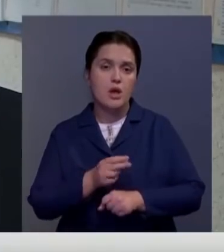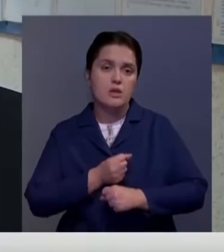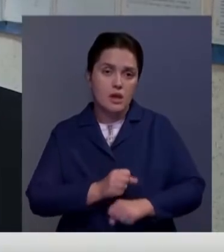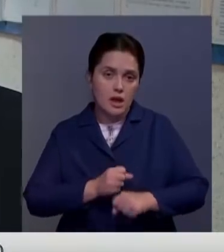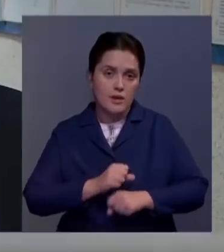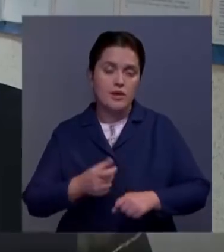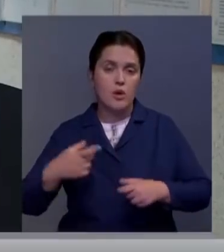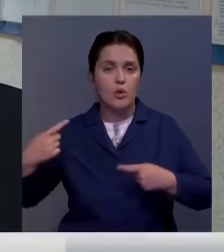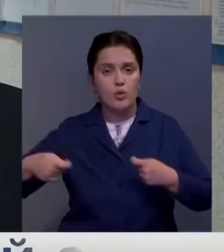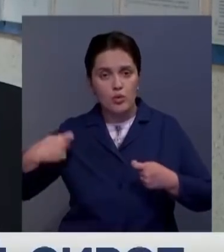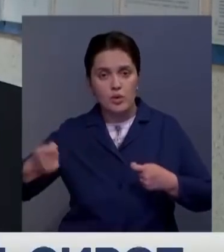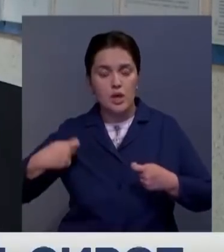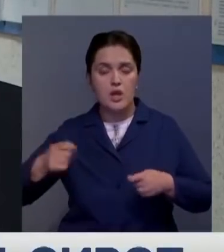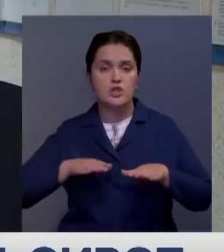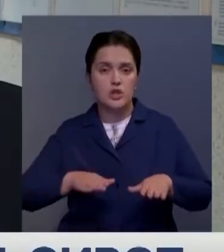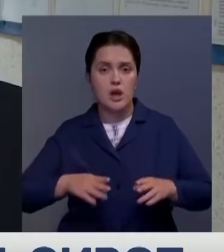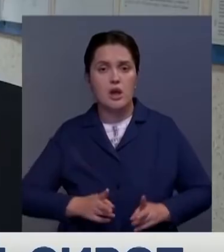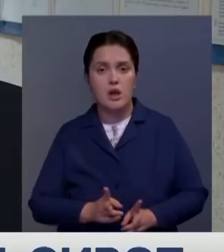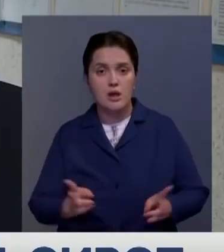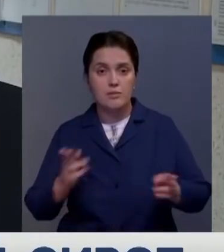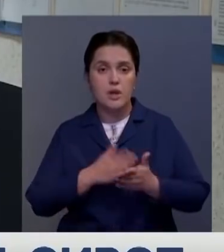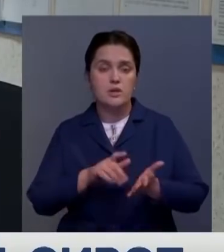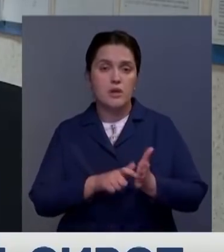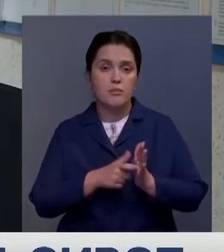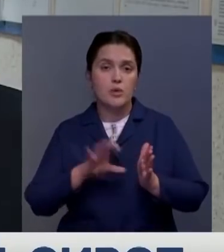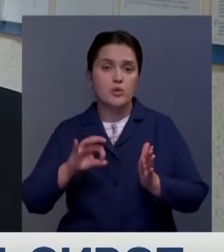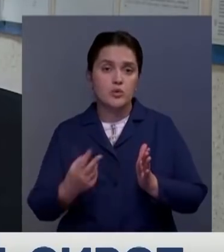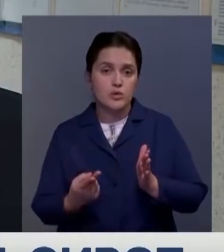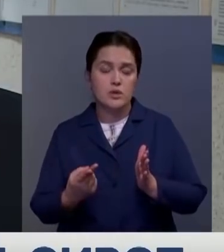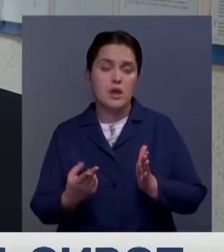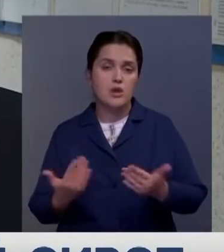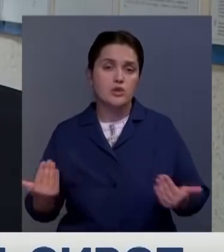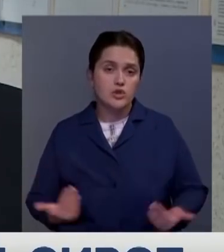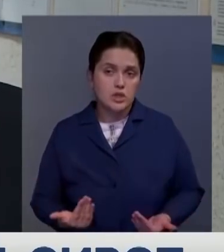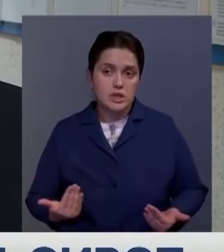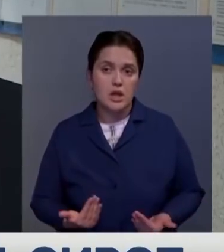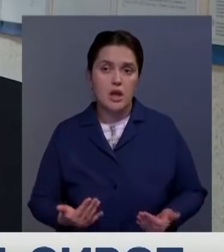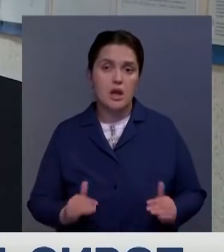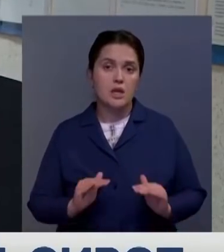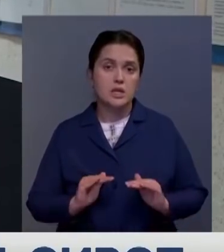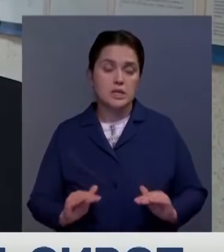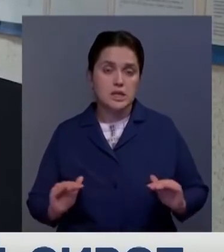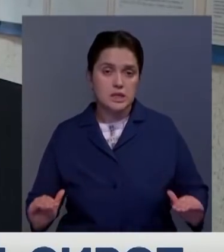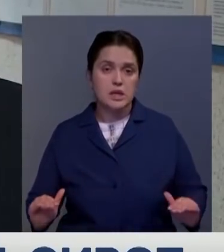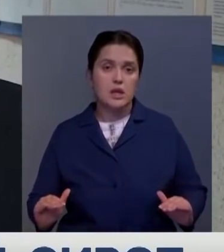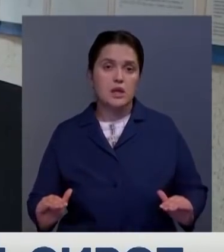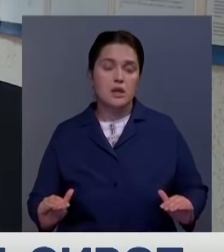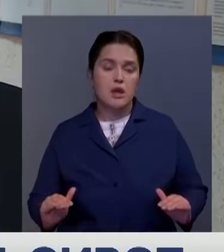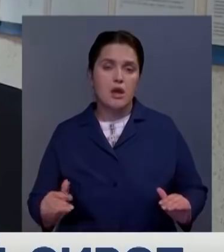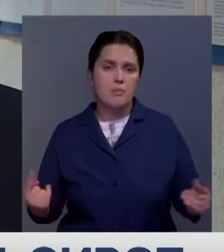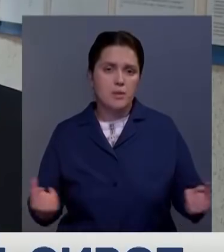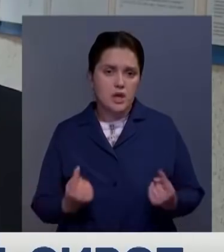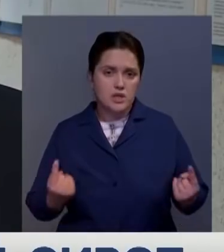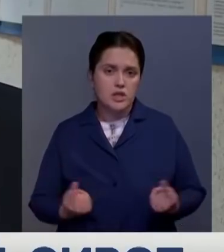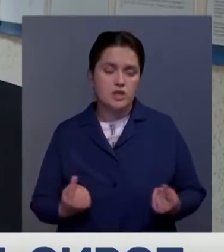кройки и шитья. Также есть замечательный кабинет социально-бытовой ориентировки, где дети учатся простейшим